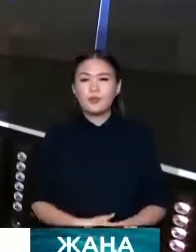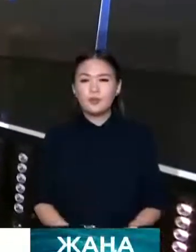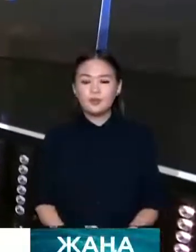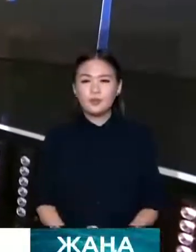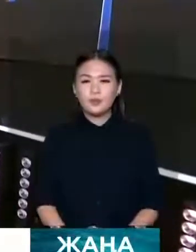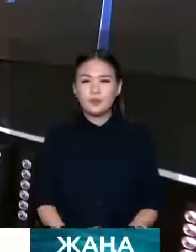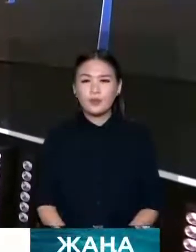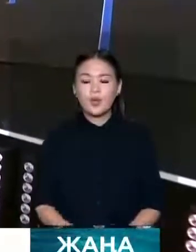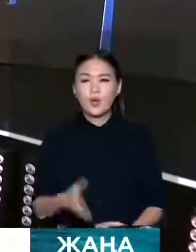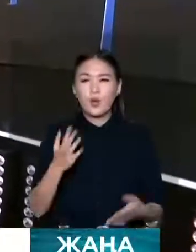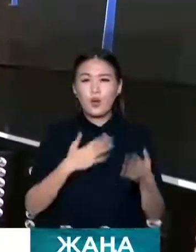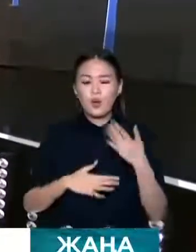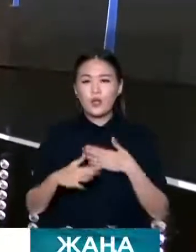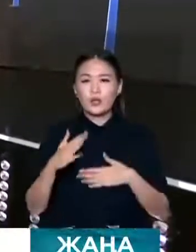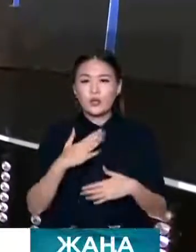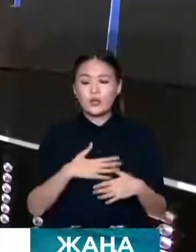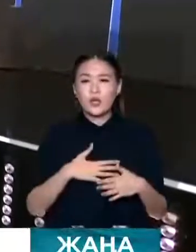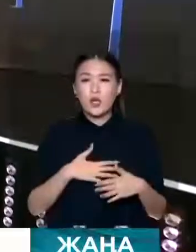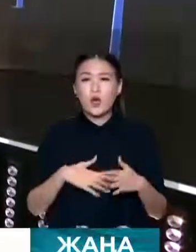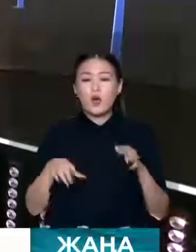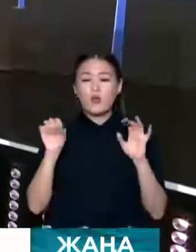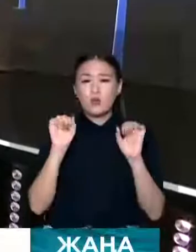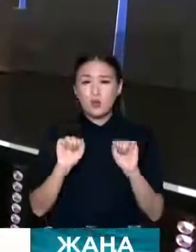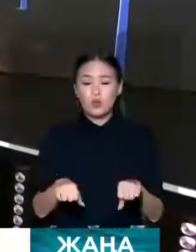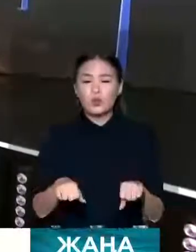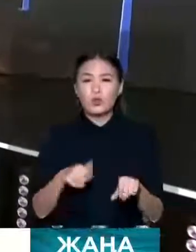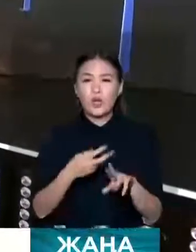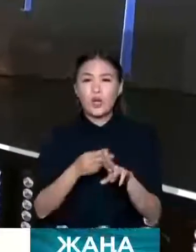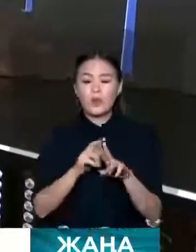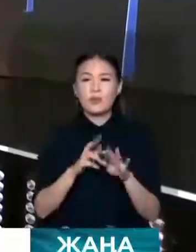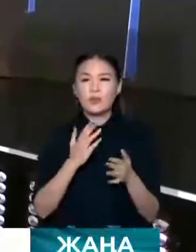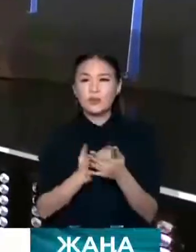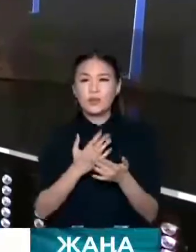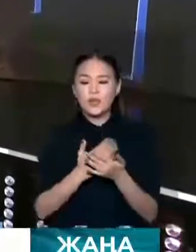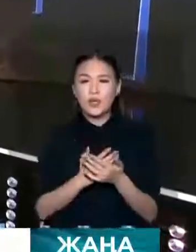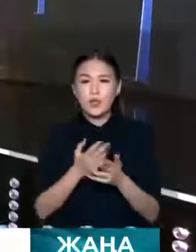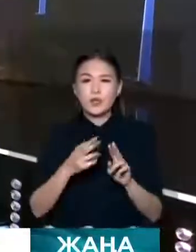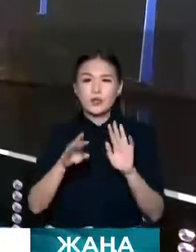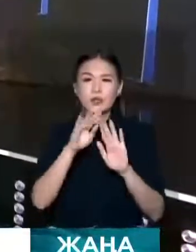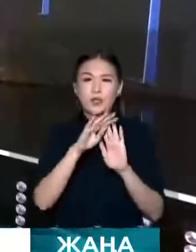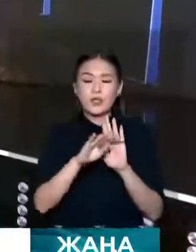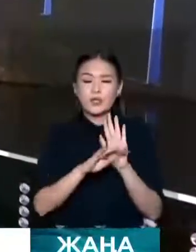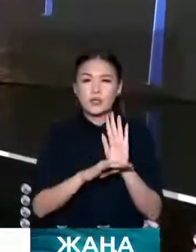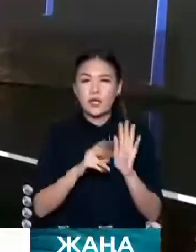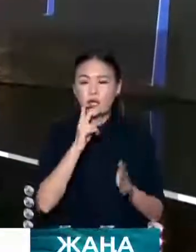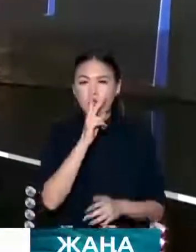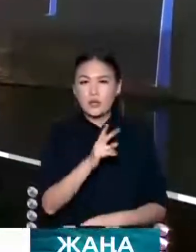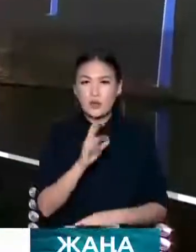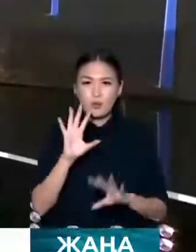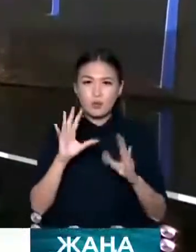әзірге. Қуанта алмағанда жоқ, қуанта алуға болады. Мысалға тек қана осы статистикалық неге